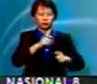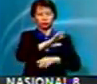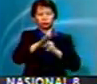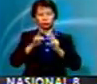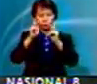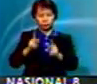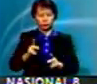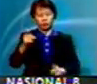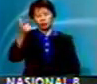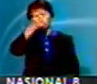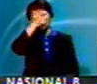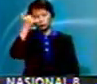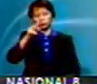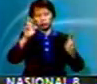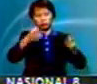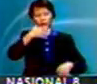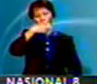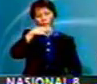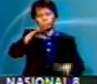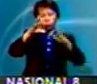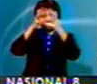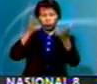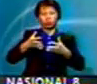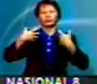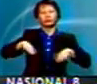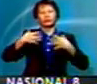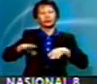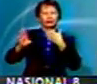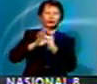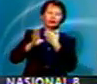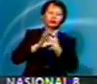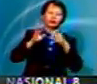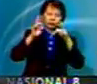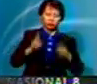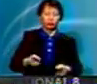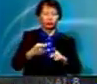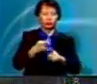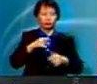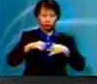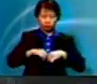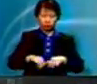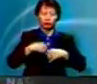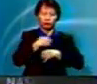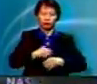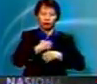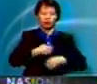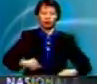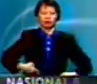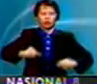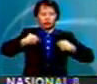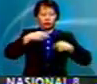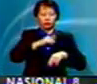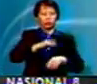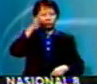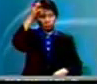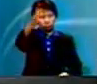pihak. Ini berikutan isu pemanasan global yang semakin mengancam populasi manusia daripada terus menikmati kelangsungan hidup di masa